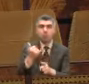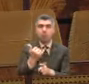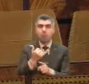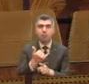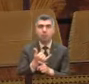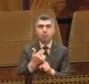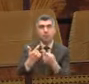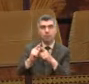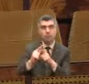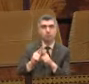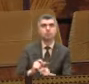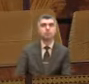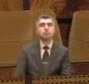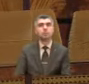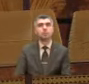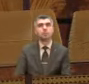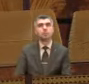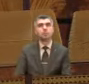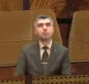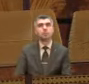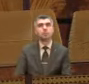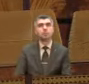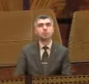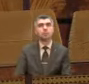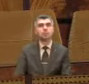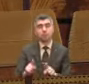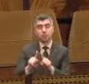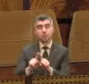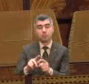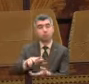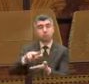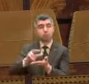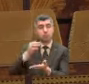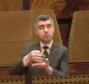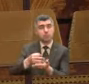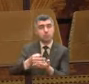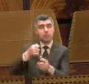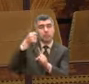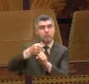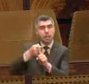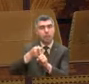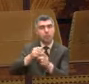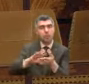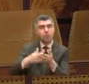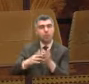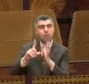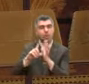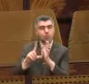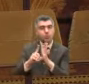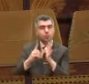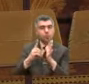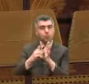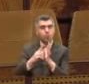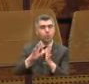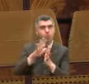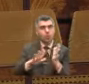مجال تحقيق التنمية المستدامة، وذلك من خلال الالتزام بتنفيذ عدة الإصلاحات على المستويات الدستورية والقانونية والاقتصادية والبيئية